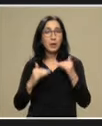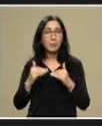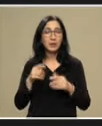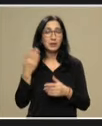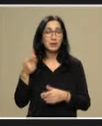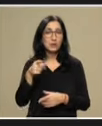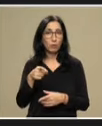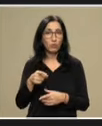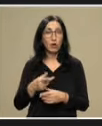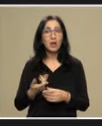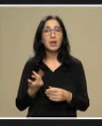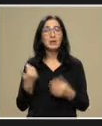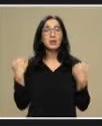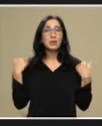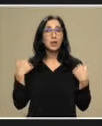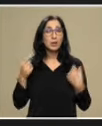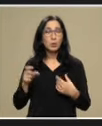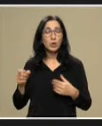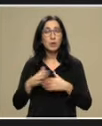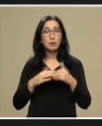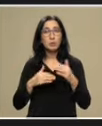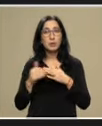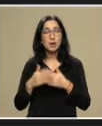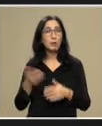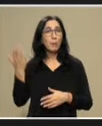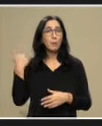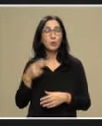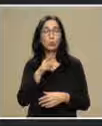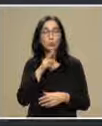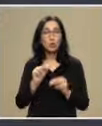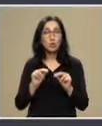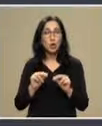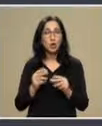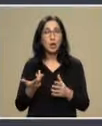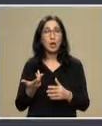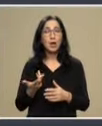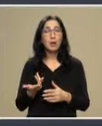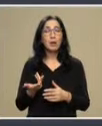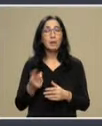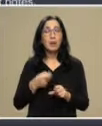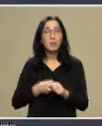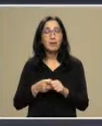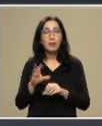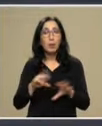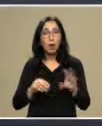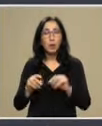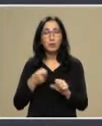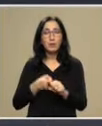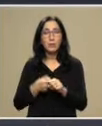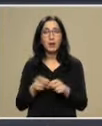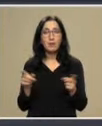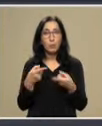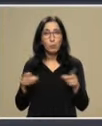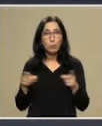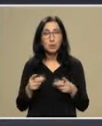това. Със студенти от специалност предучилищна и начална училищна педагогика направихме опит да създадем